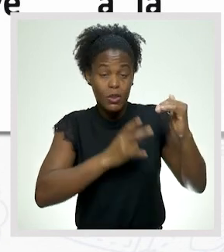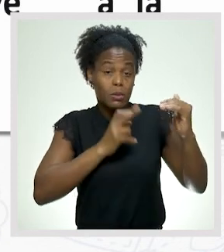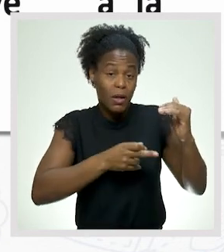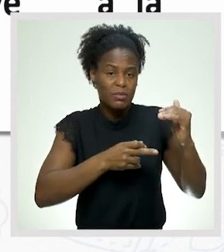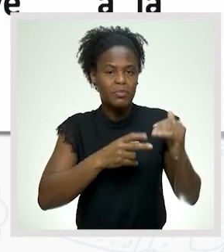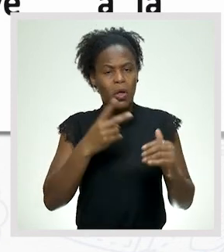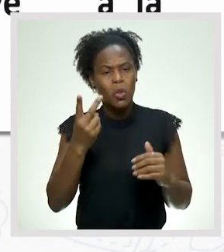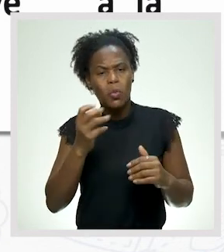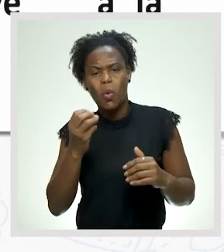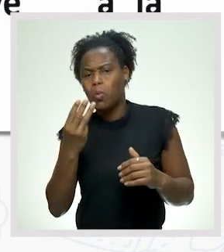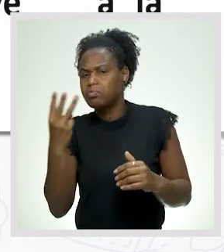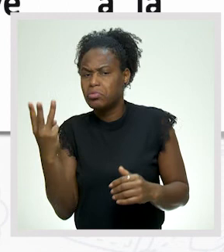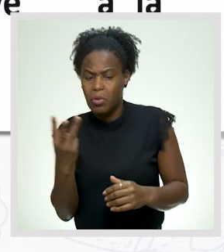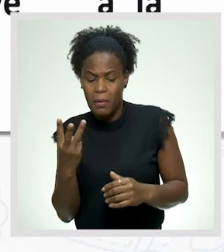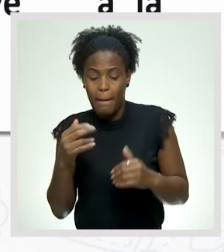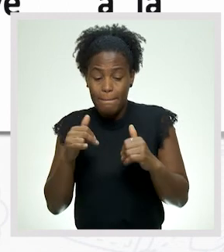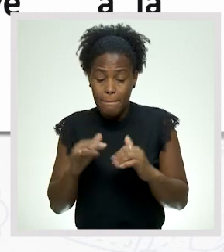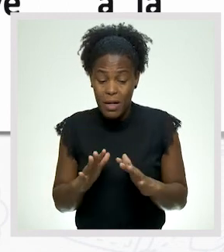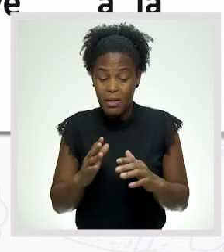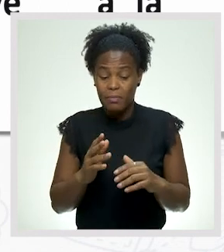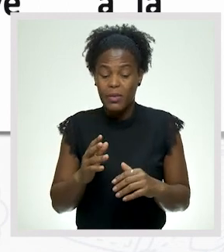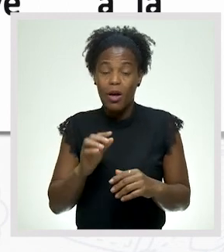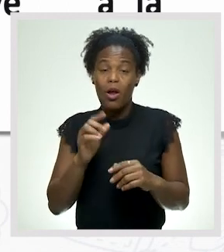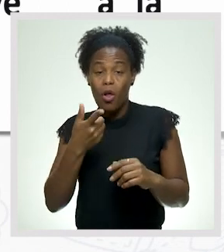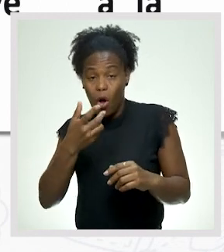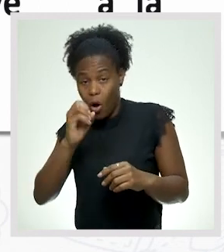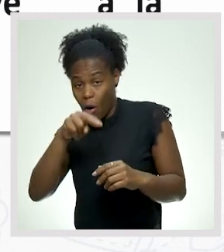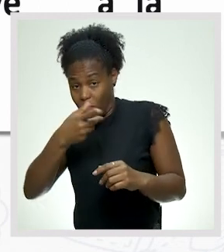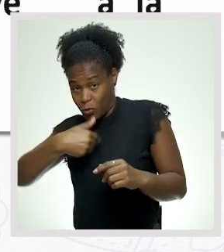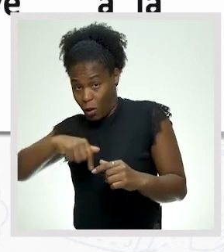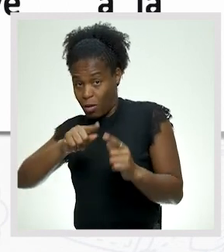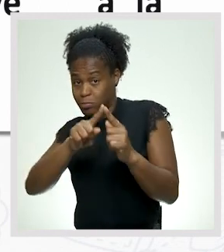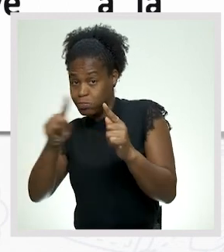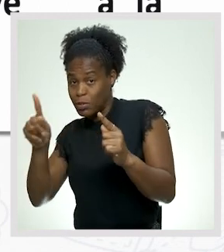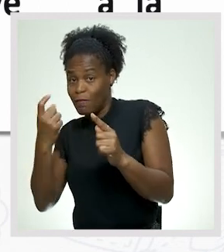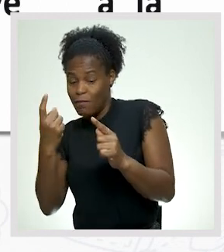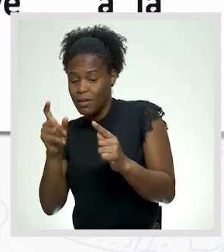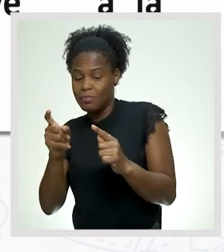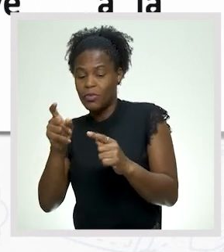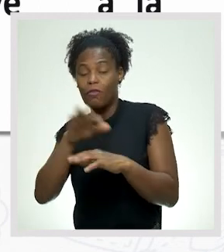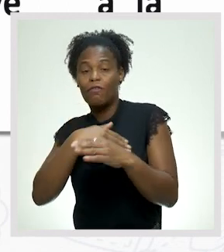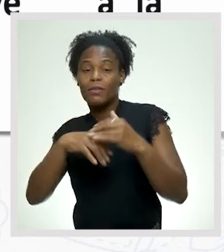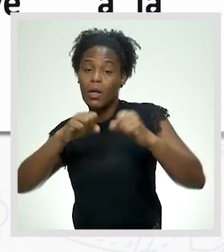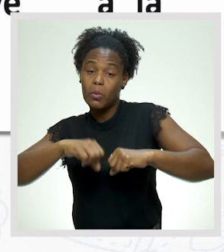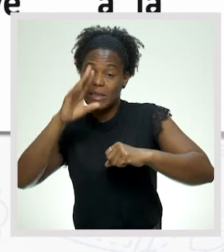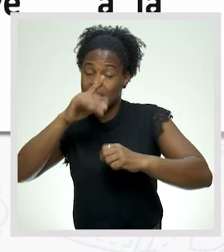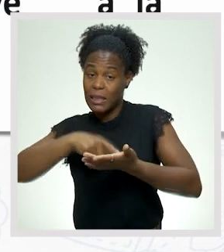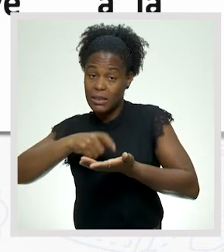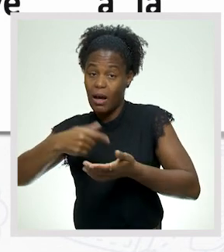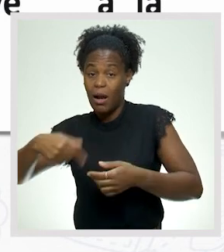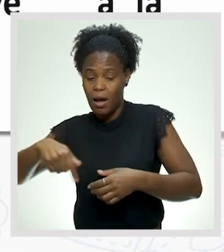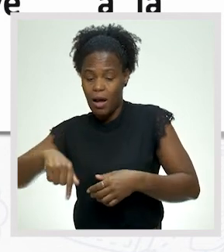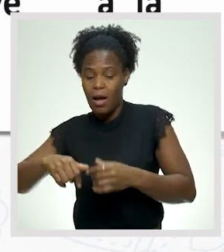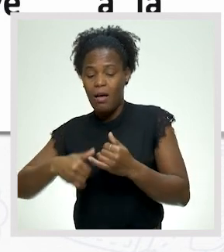ou 3, mais vous conjuguez. C'est bon. Vous faites l'accord si nécessaire.